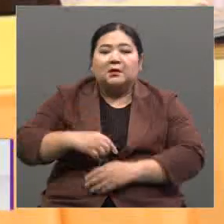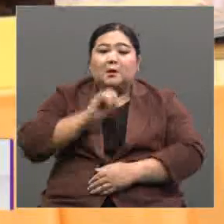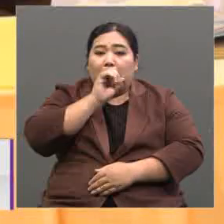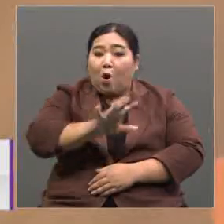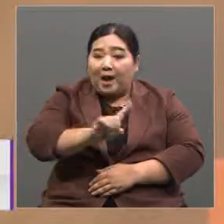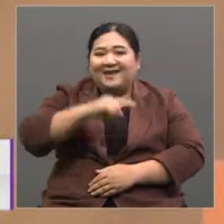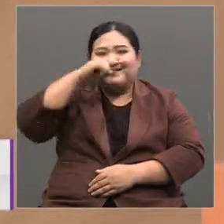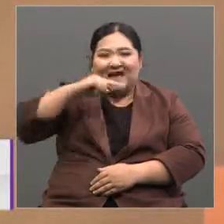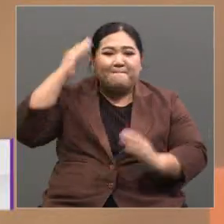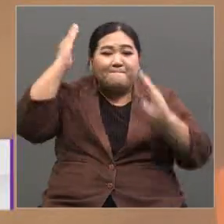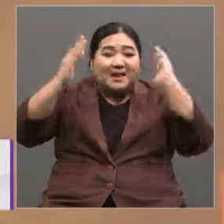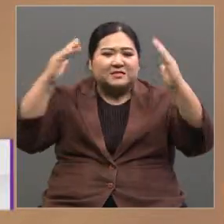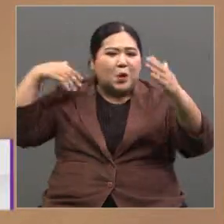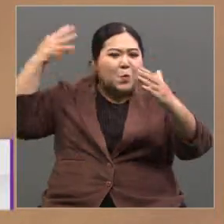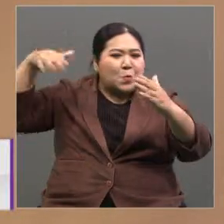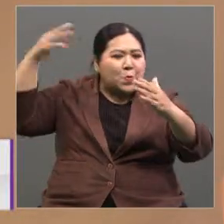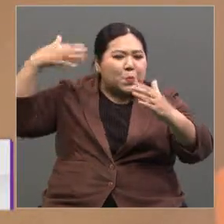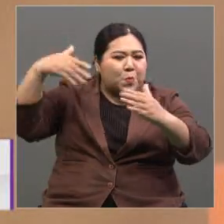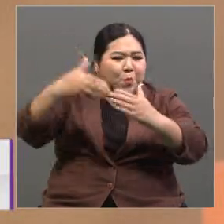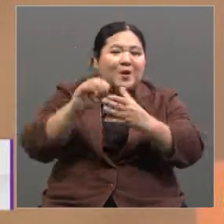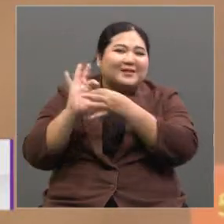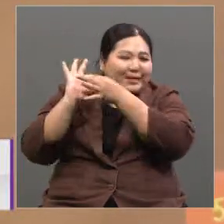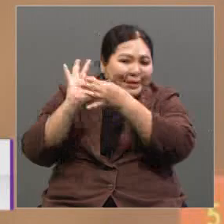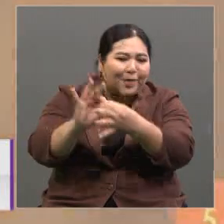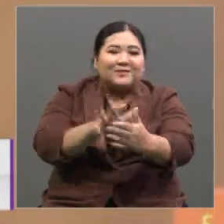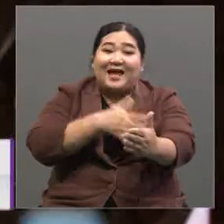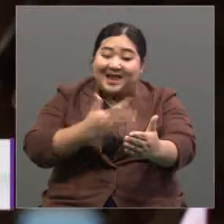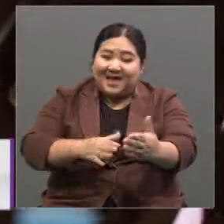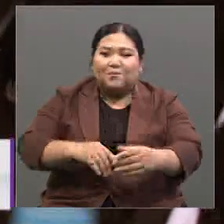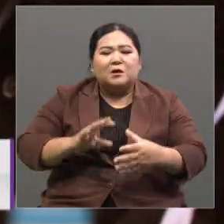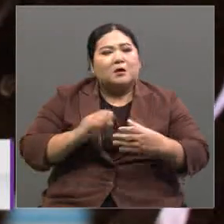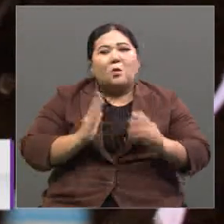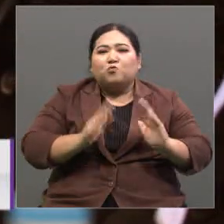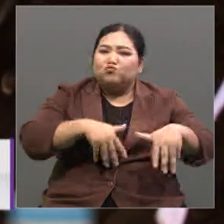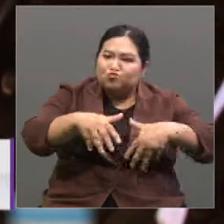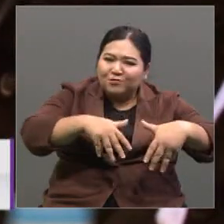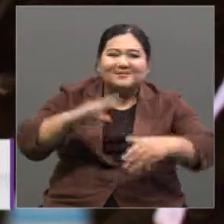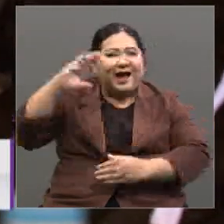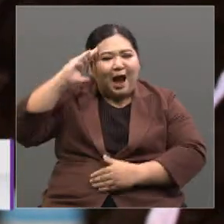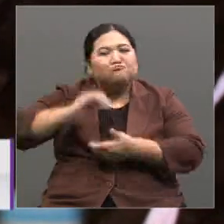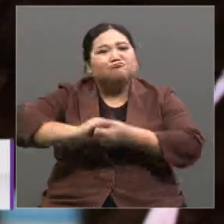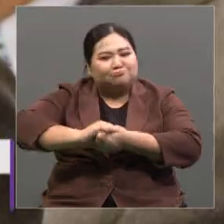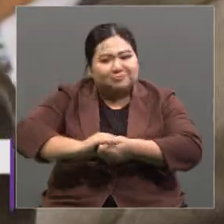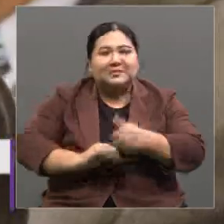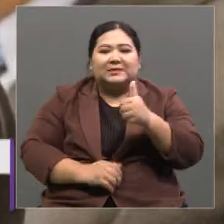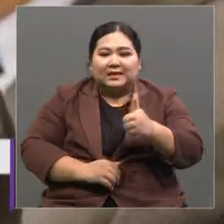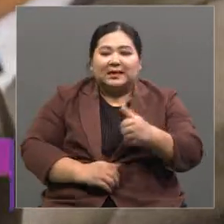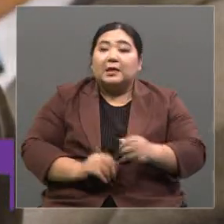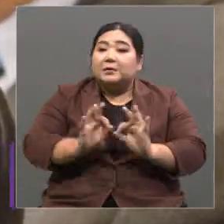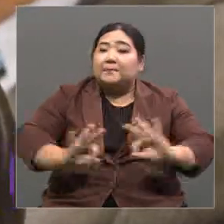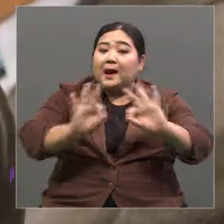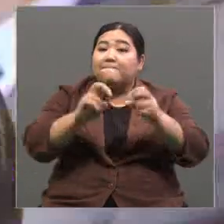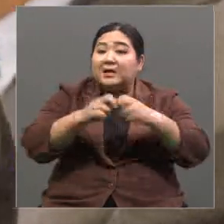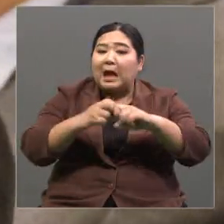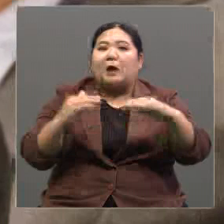มืออันดีมาอย่างยาวนานไม่ว่าจะเป็นกลไกด้านการทหารและพลเรือนซึ่งประเด็นเร่งด่วนที่ต้องแก้ปัญหาคือการขนส่งการจราจร